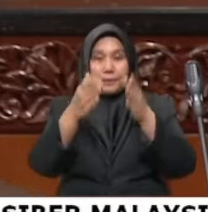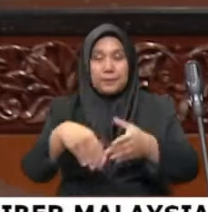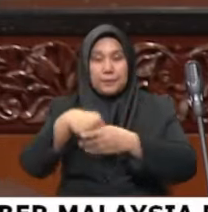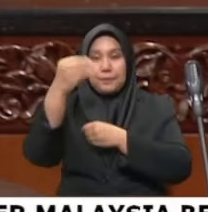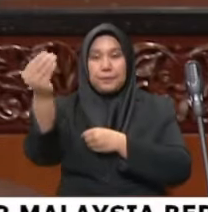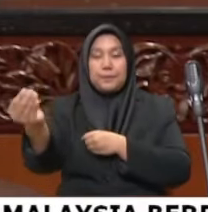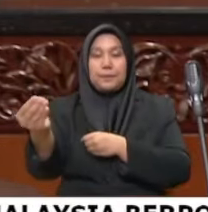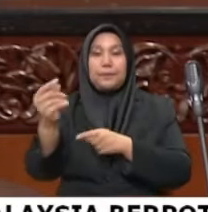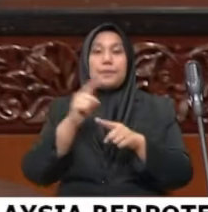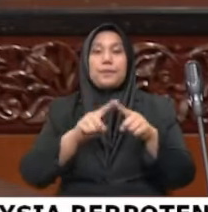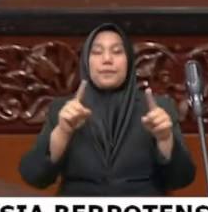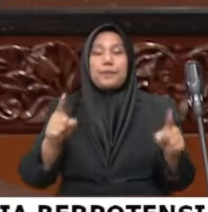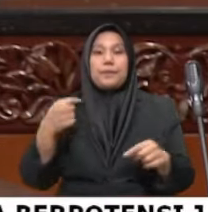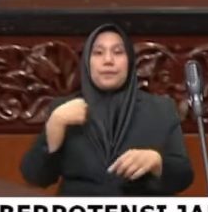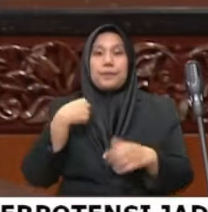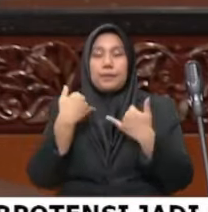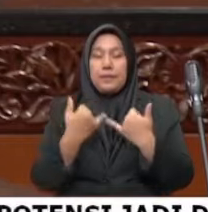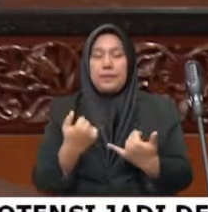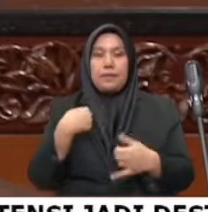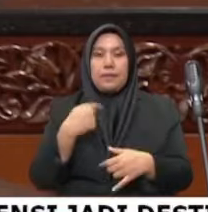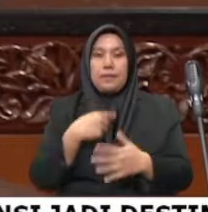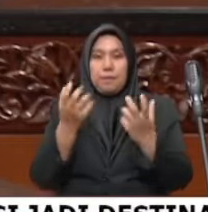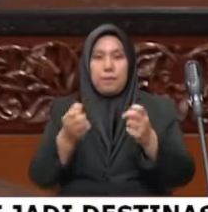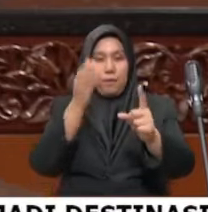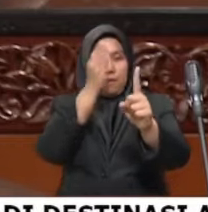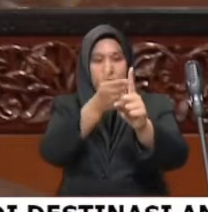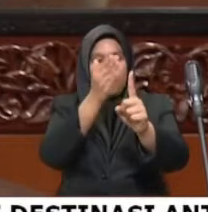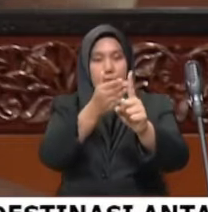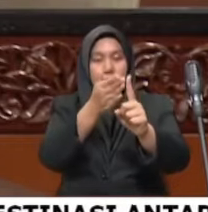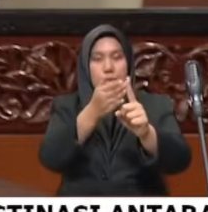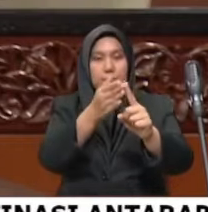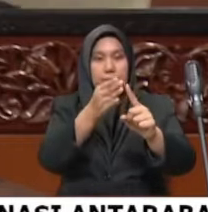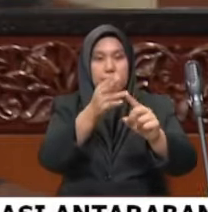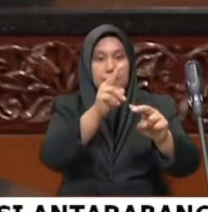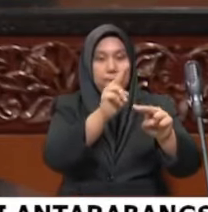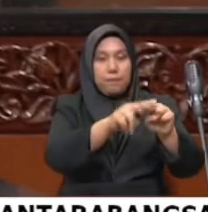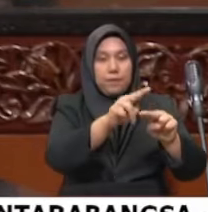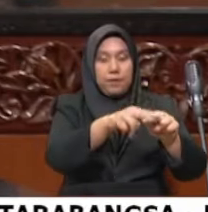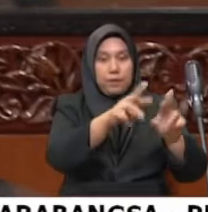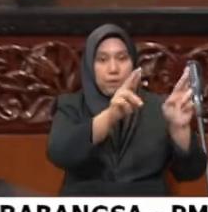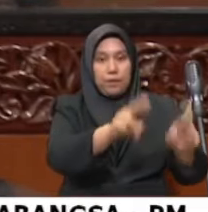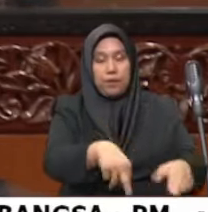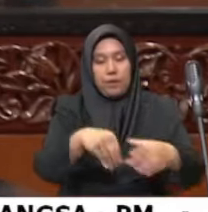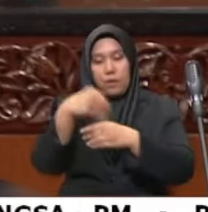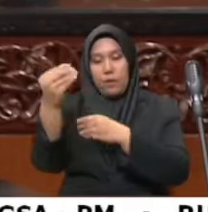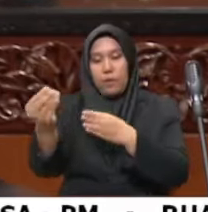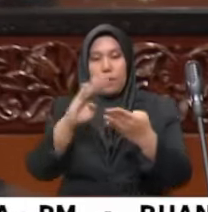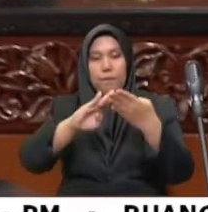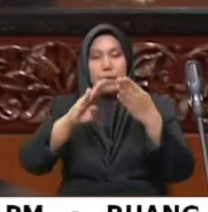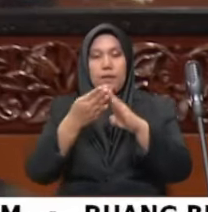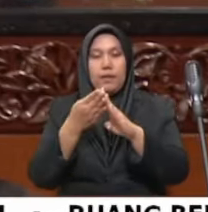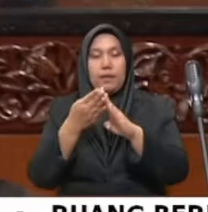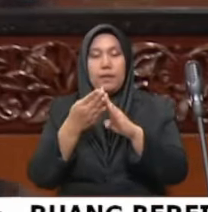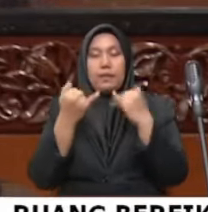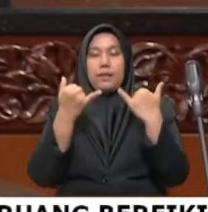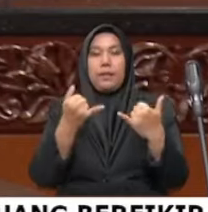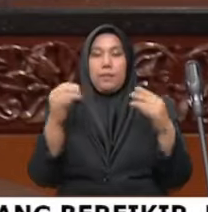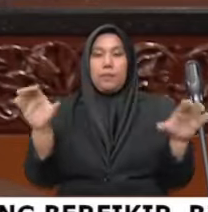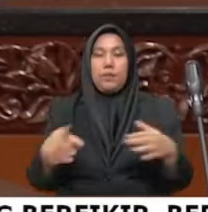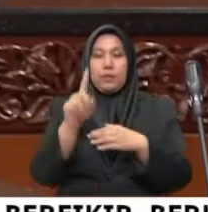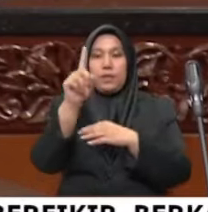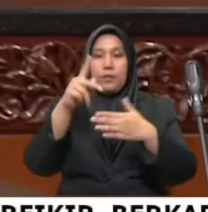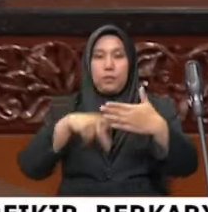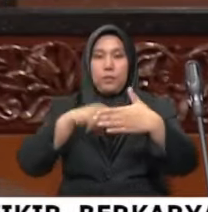kita mahukan sasarannya kepada penduduk kita di luar bandar. Saya telah menjalankan satu program,